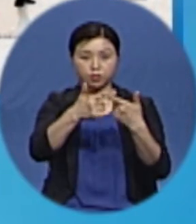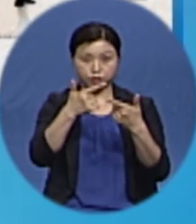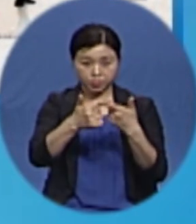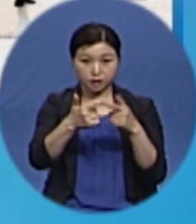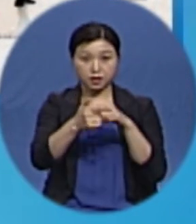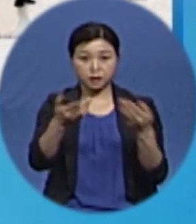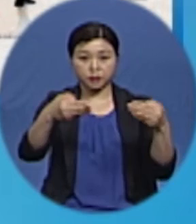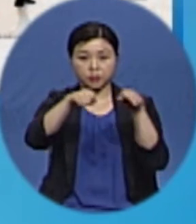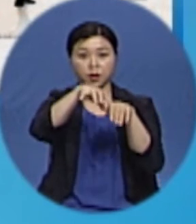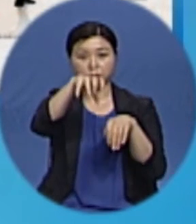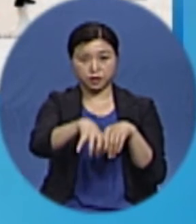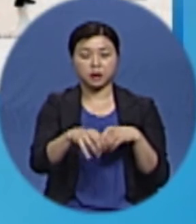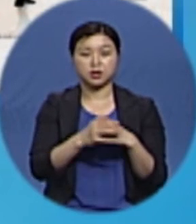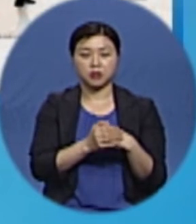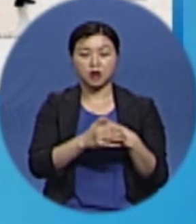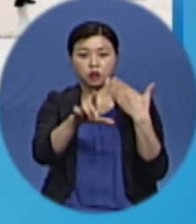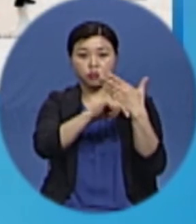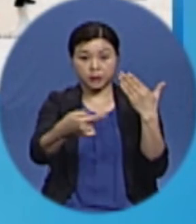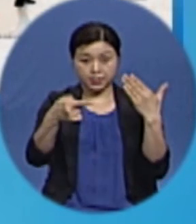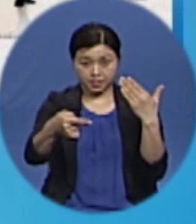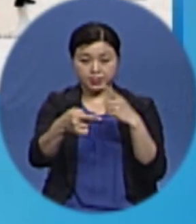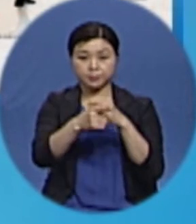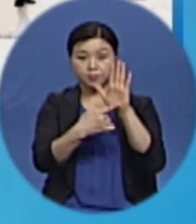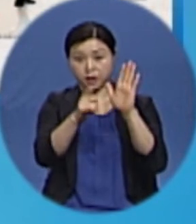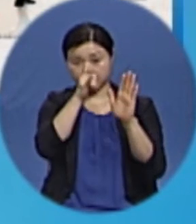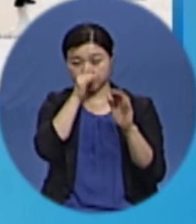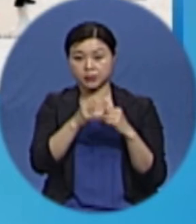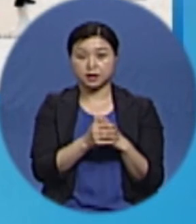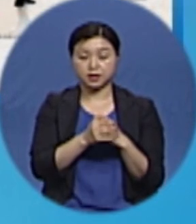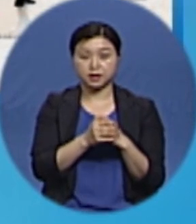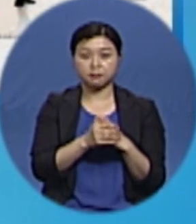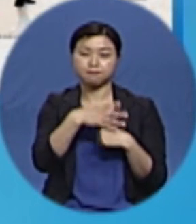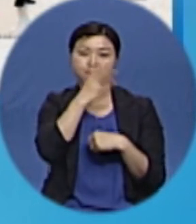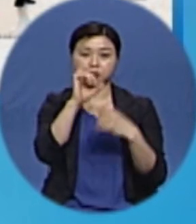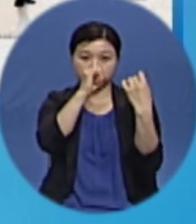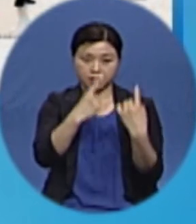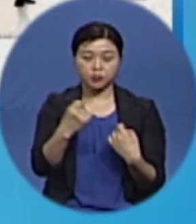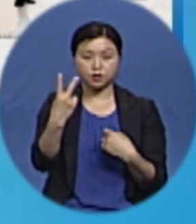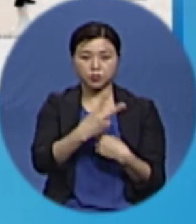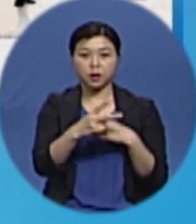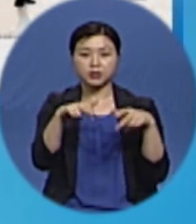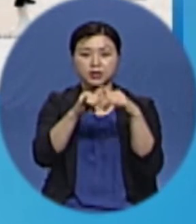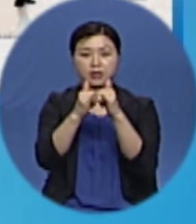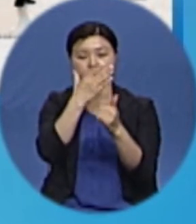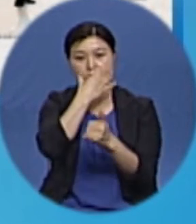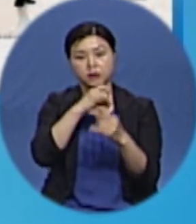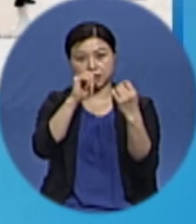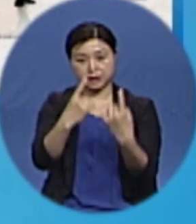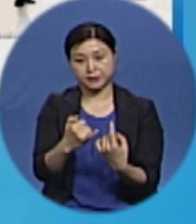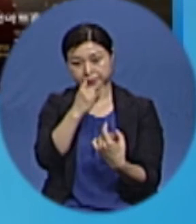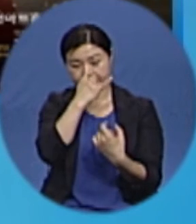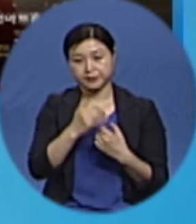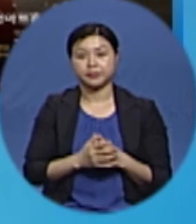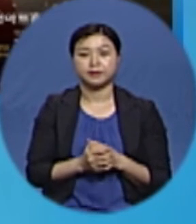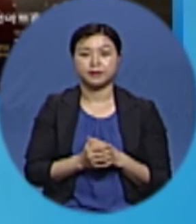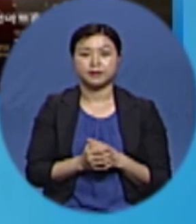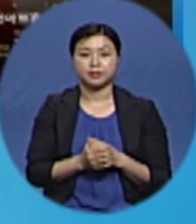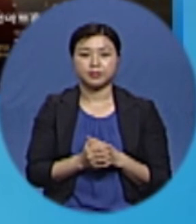시민회관 대극장에서 9월 1일 공연되며 경로 할인과 복지 할인 혜택이 있습니다.